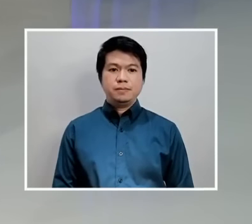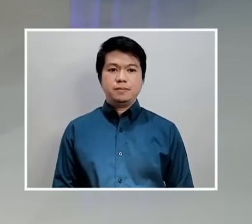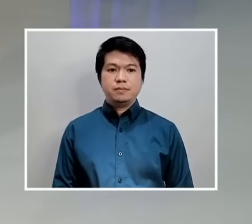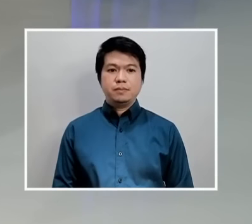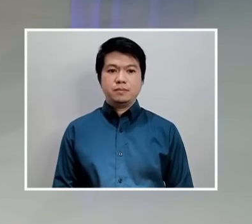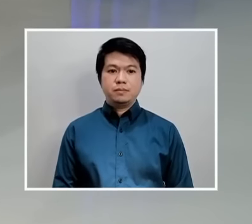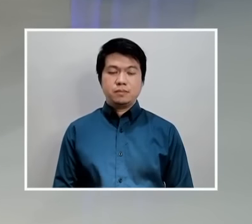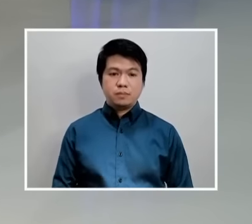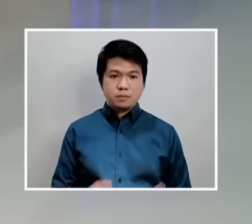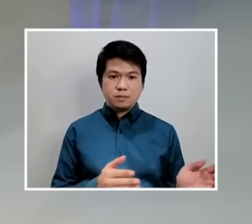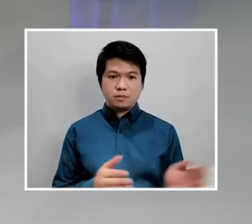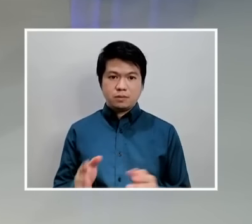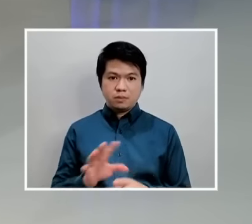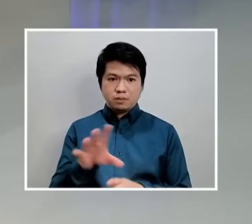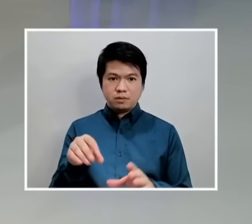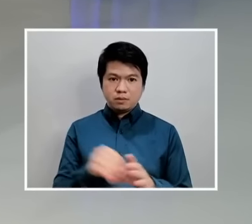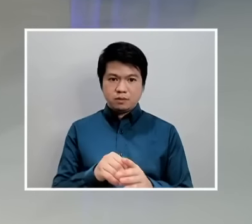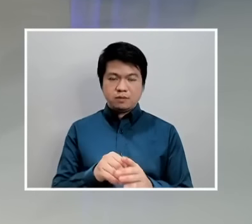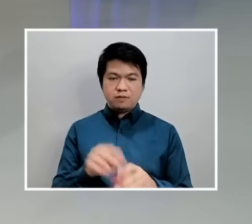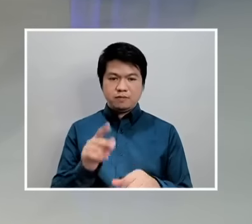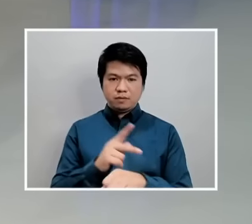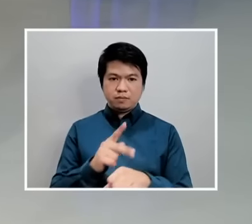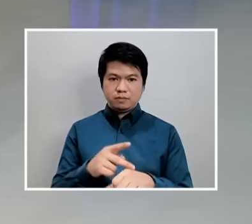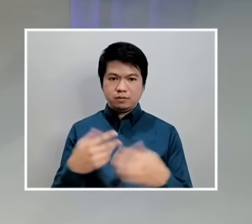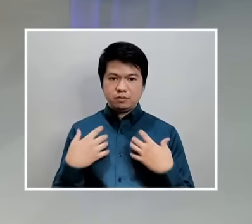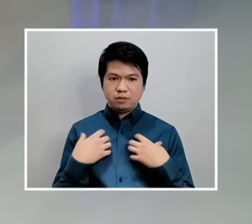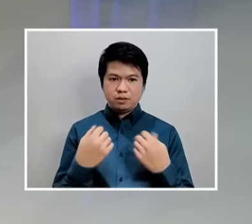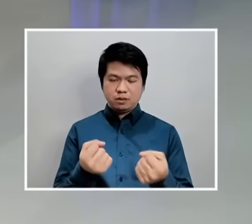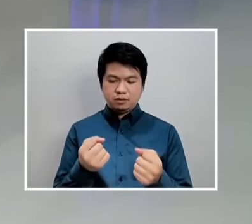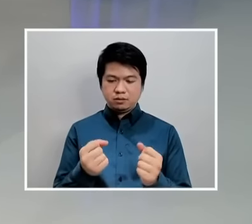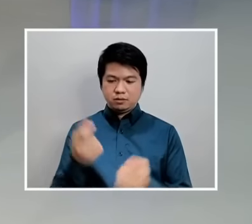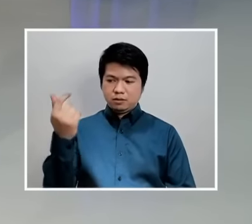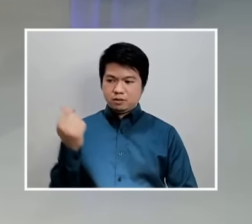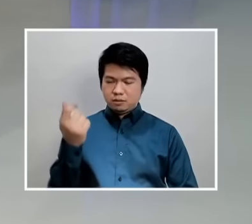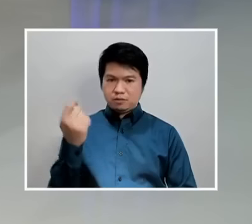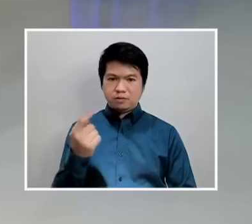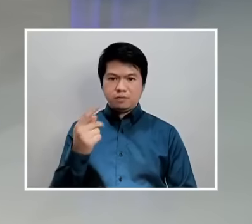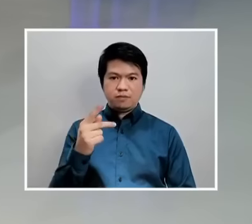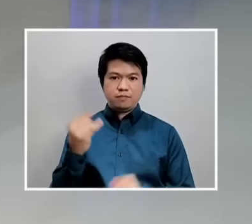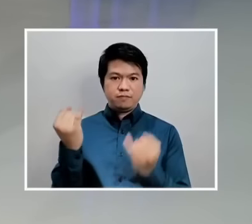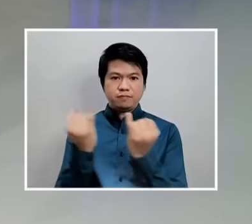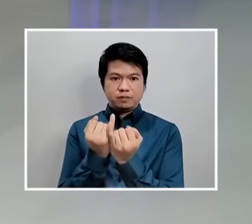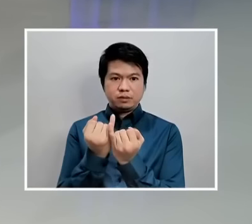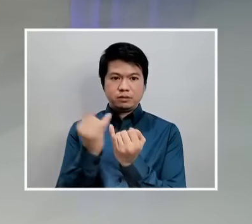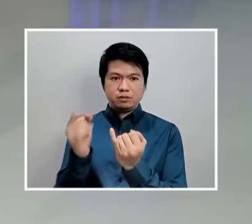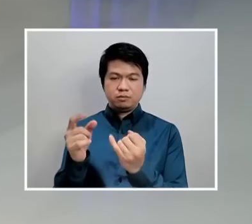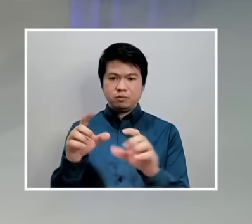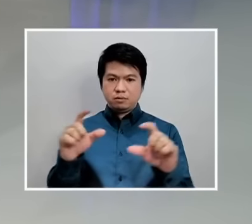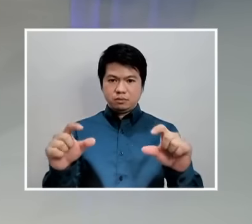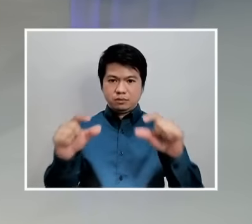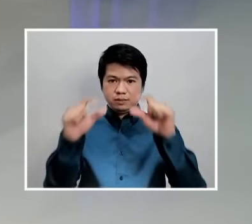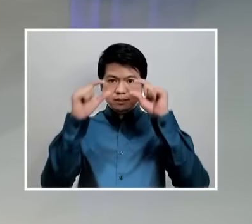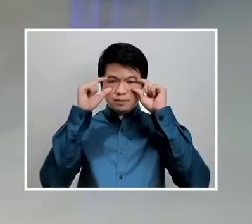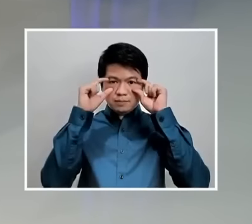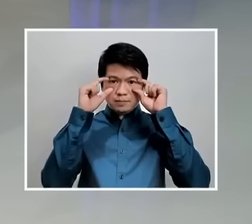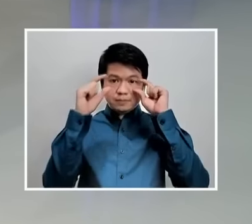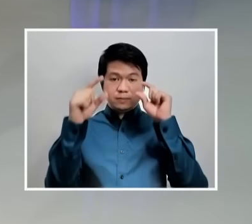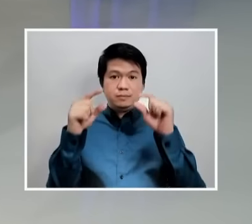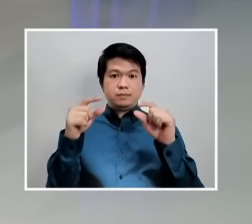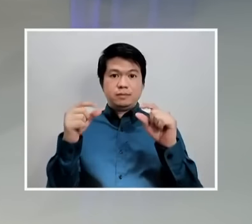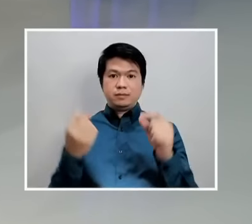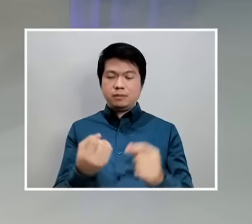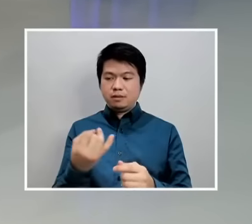Planong isama ng Philippine Health Insurance Corporation o ng PhilHealth ang antipara o salamin sa mata at ilang